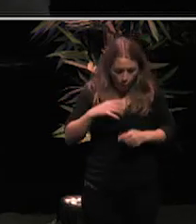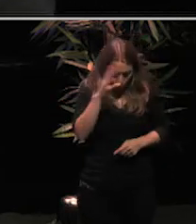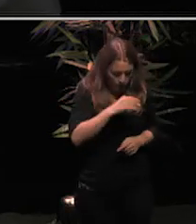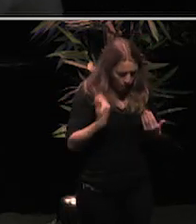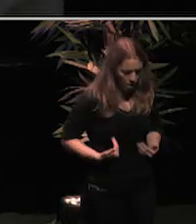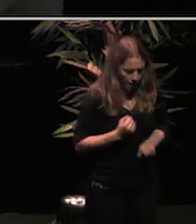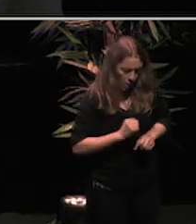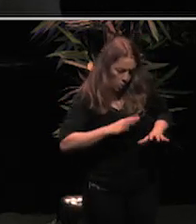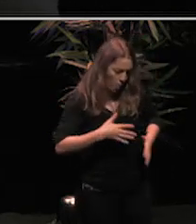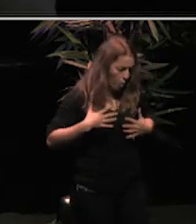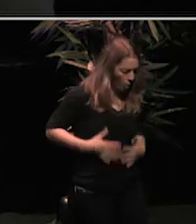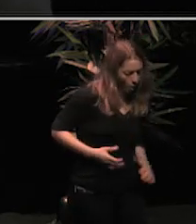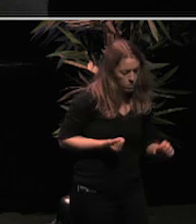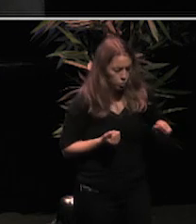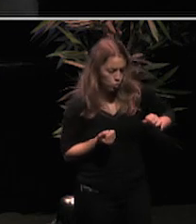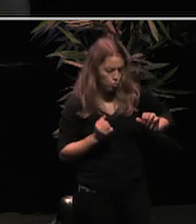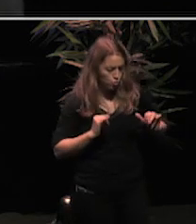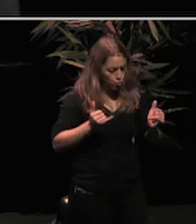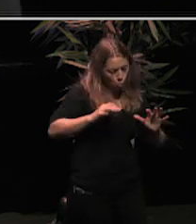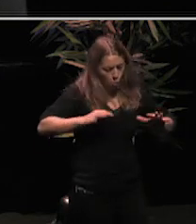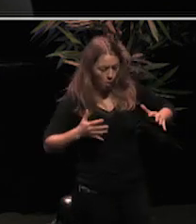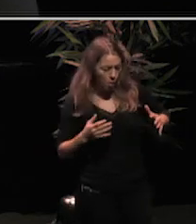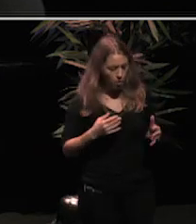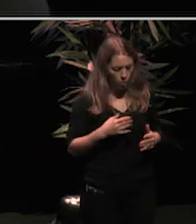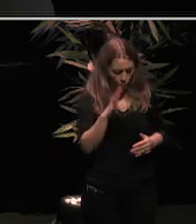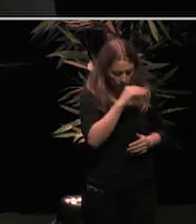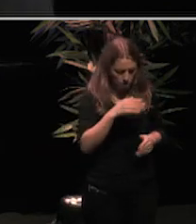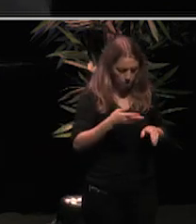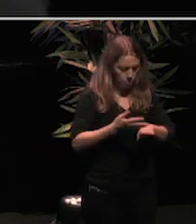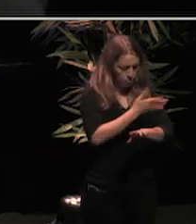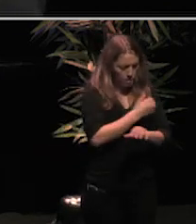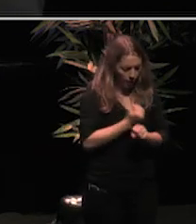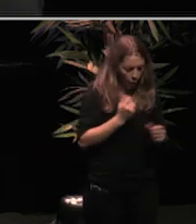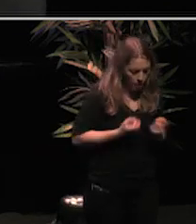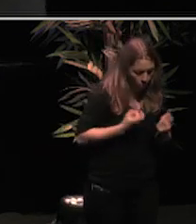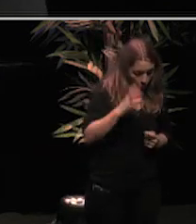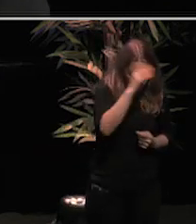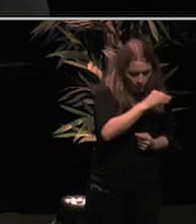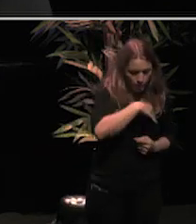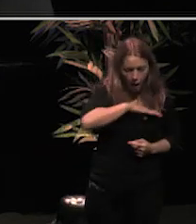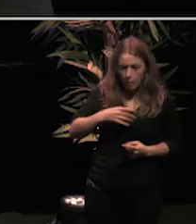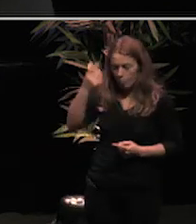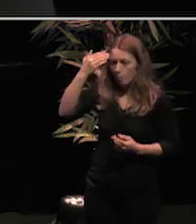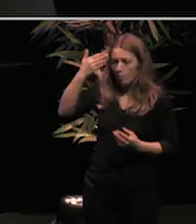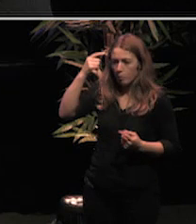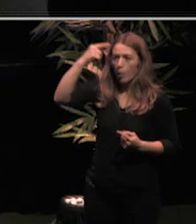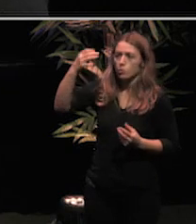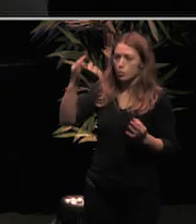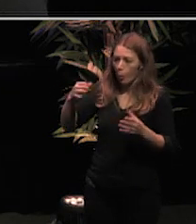est, et ce qu'on est venu, le travail qu'on a à accomplir. Et donc il faut faire abstraction en fait